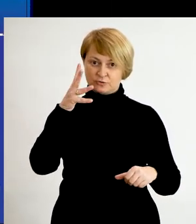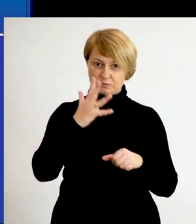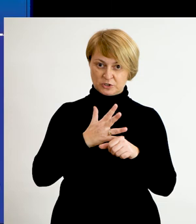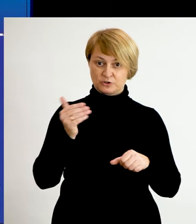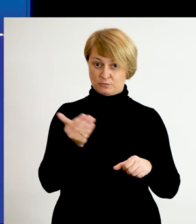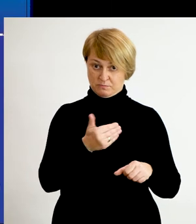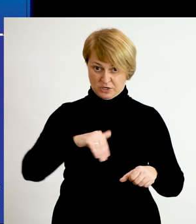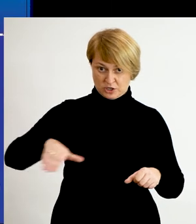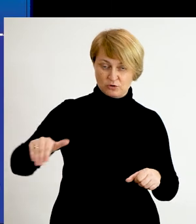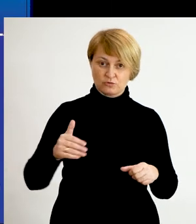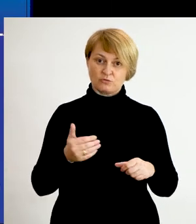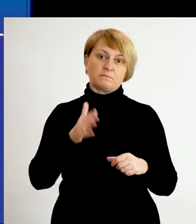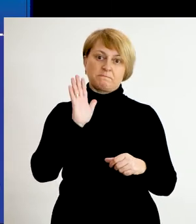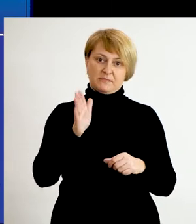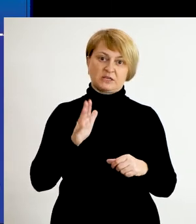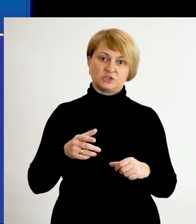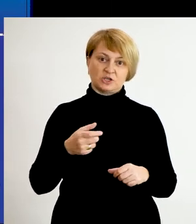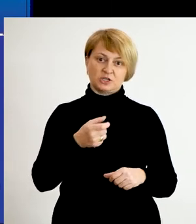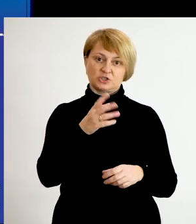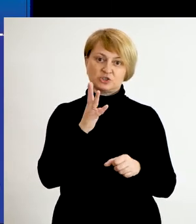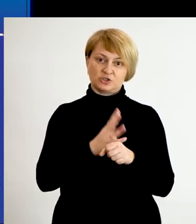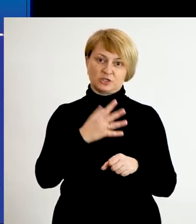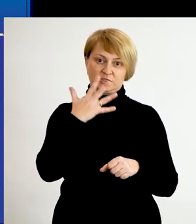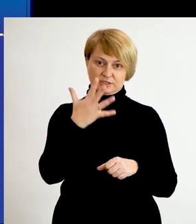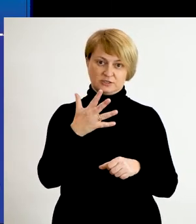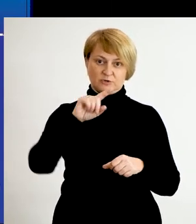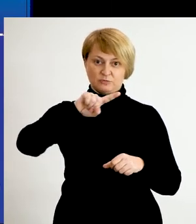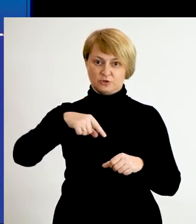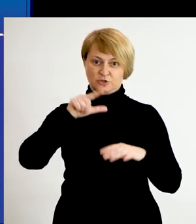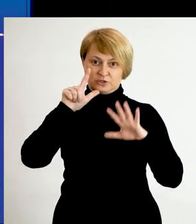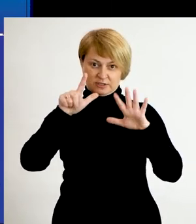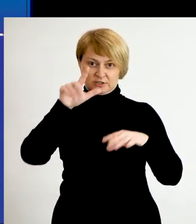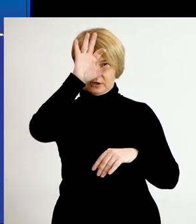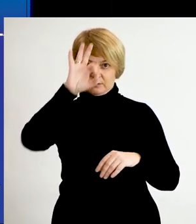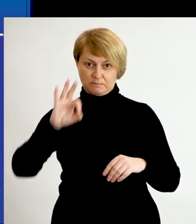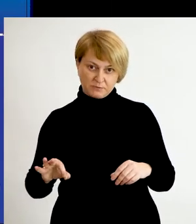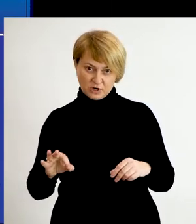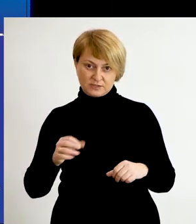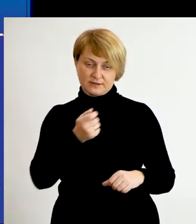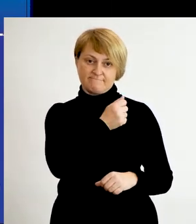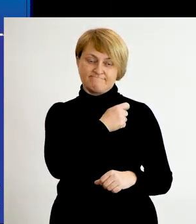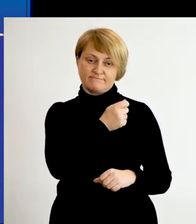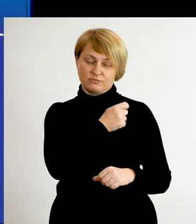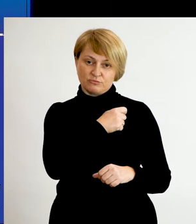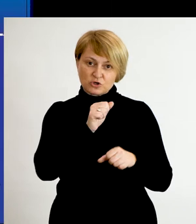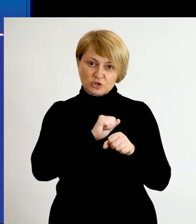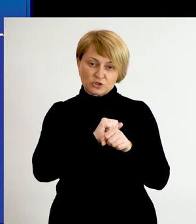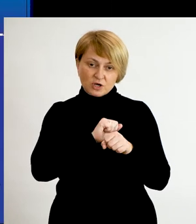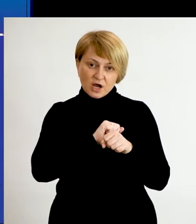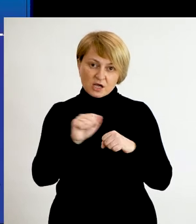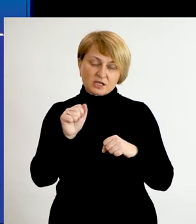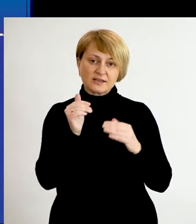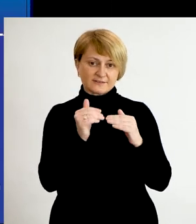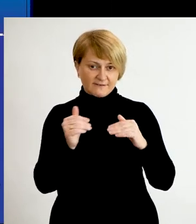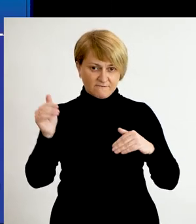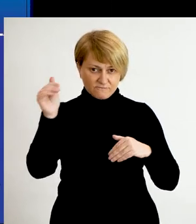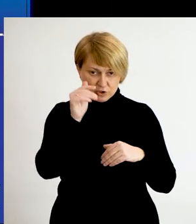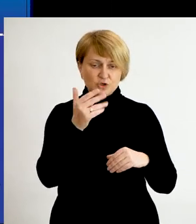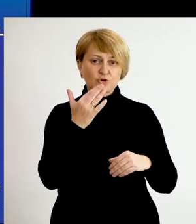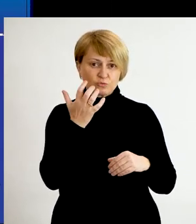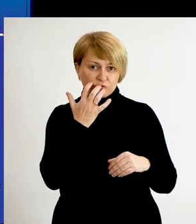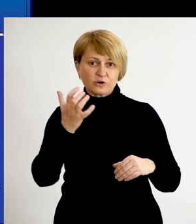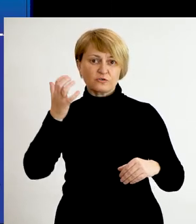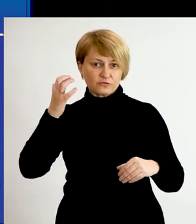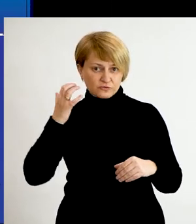1 351 000 000 dochodów, zadłużenie na koniec roku będzie wynosiło 45,7%. Zadłużenie jest wyższe, ale mówiłem o tym